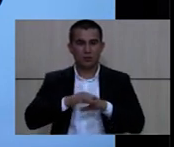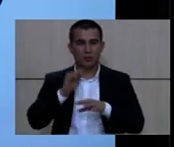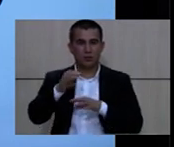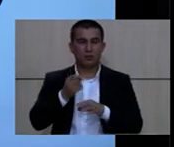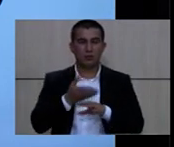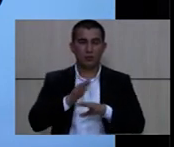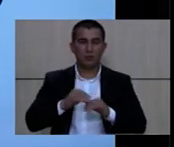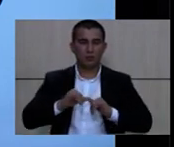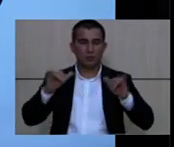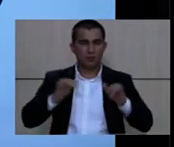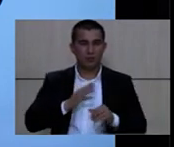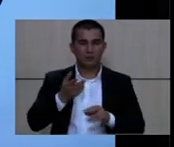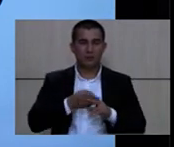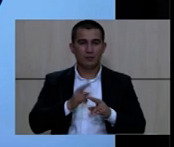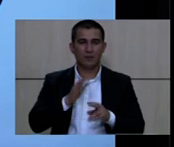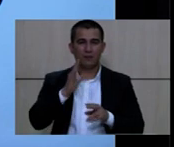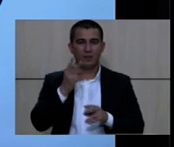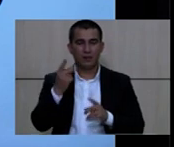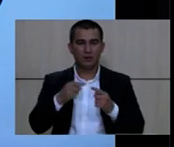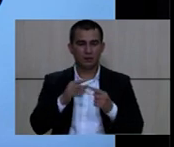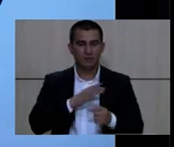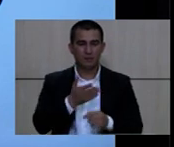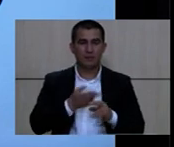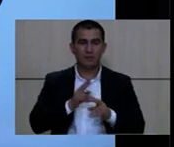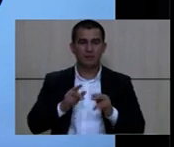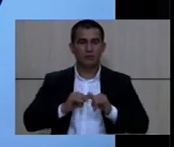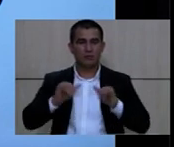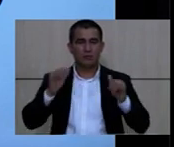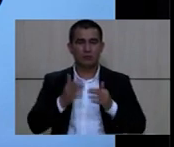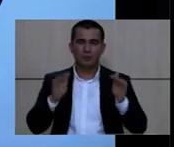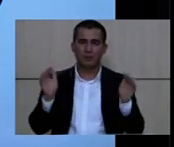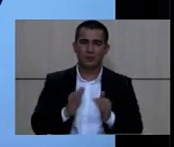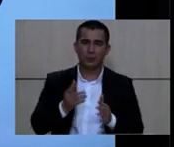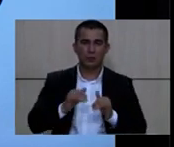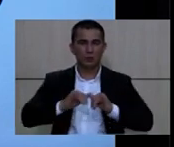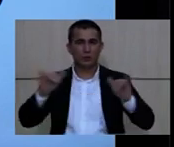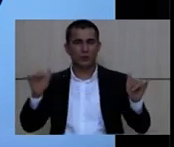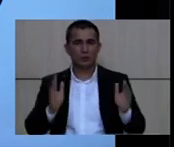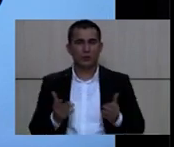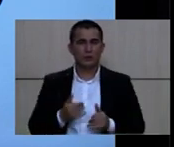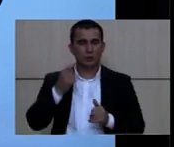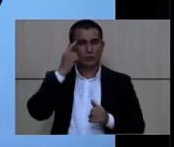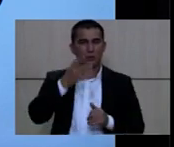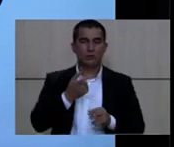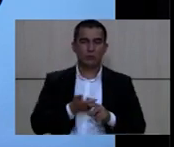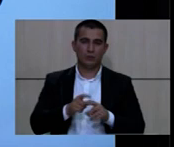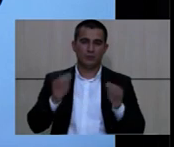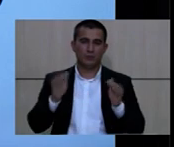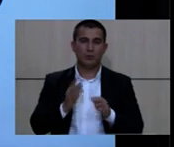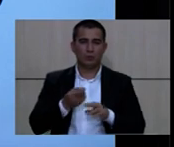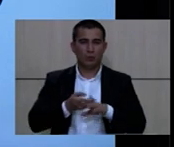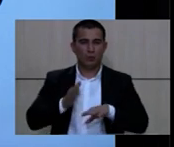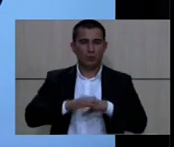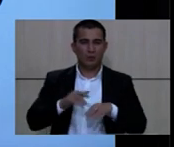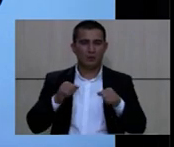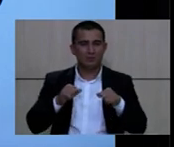massasi ortdi. Tezligi V2'ga teng. Uning tezligi kamayadi mi yoki ko'payadi mi aziz o'quvchilar? Albatta kamayadi. Demek